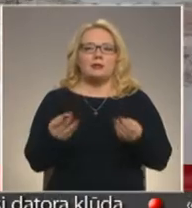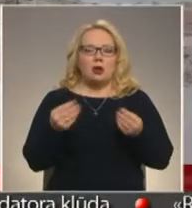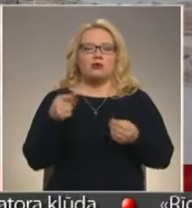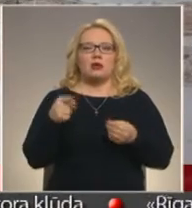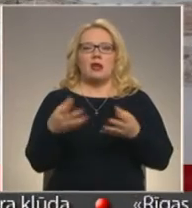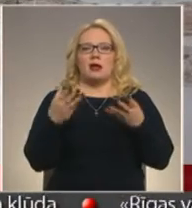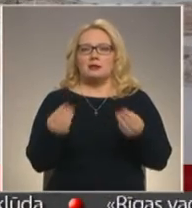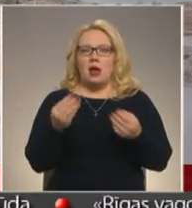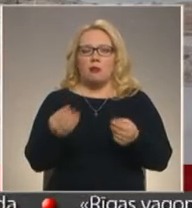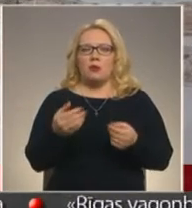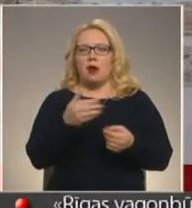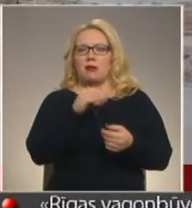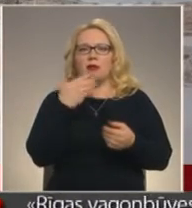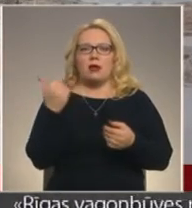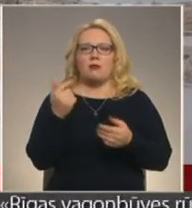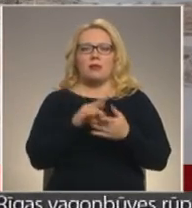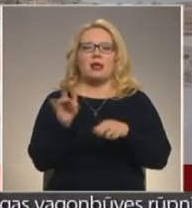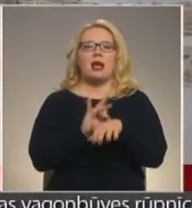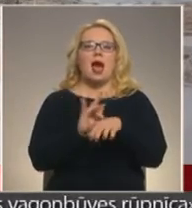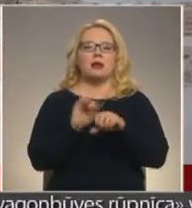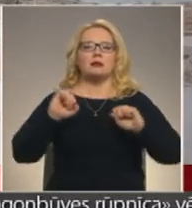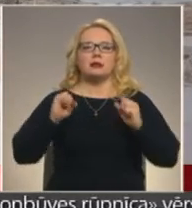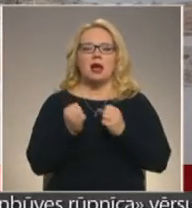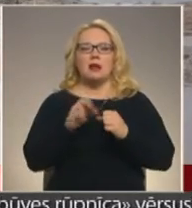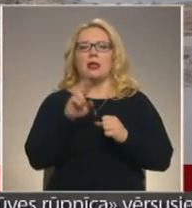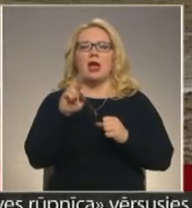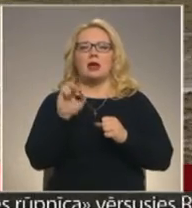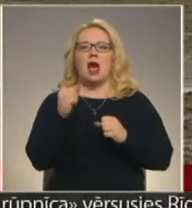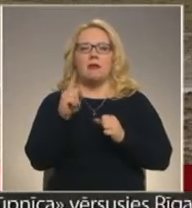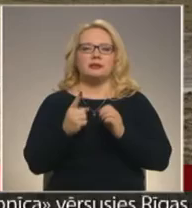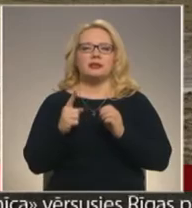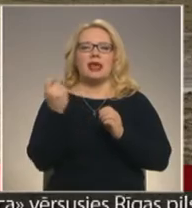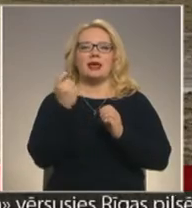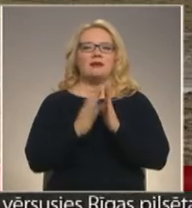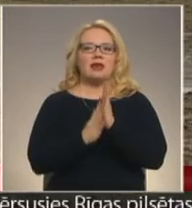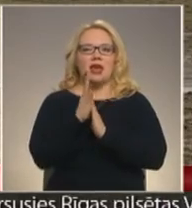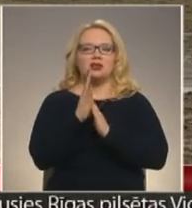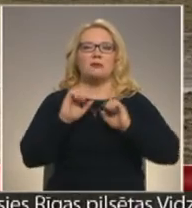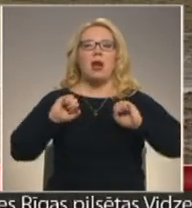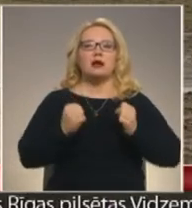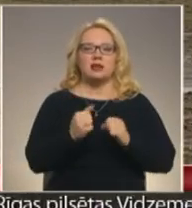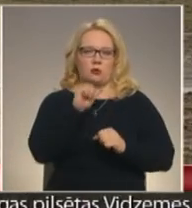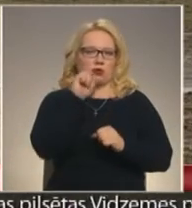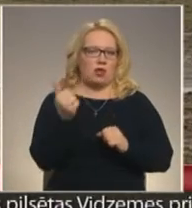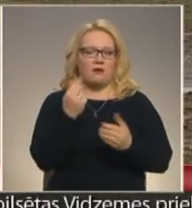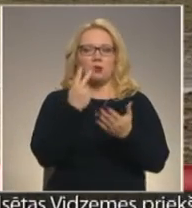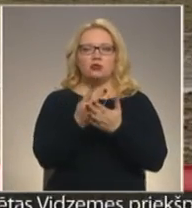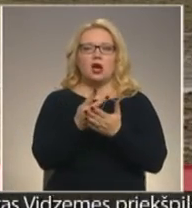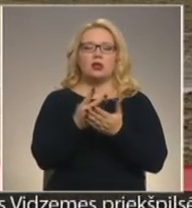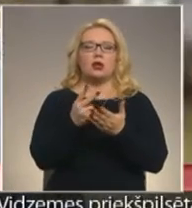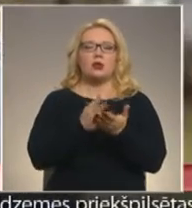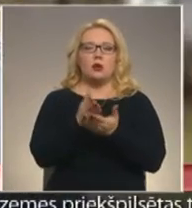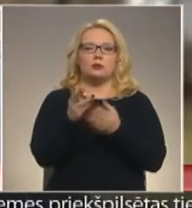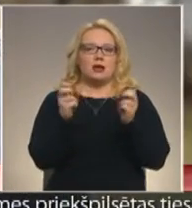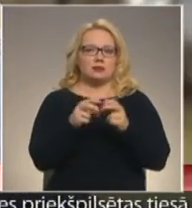tādā slapjumā pat neuznākot kailsalam, ne raps, ne izdīgušie kvieši izziemot nevar, uzskat nozars